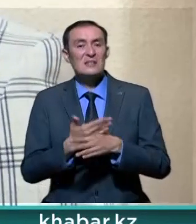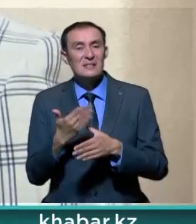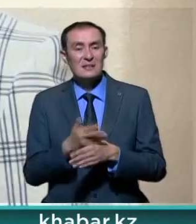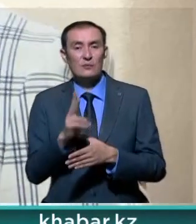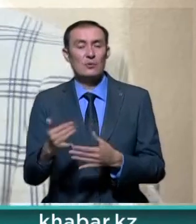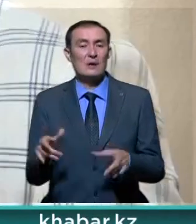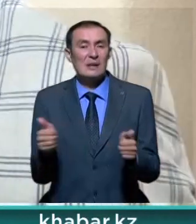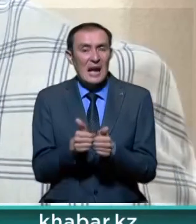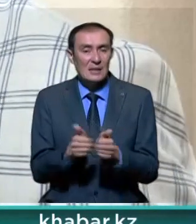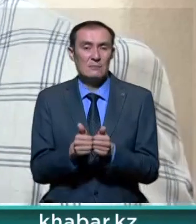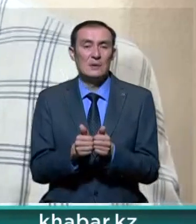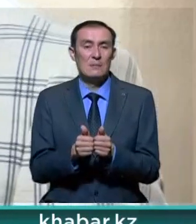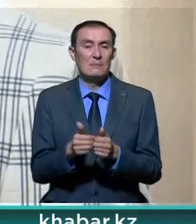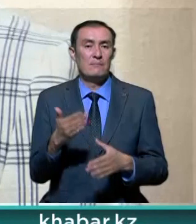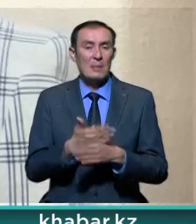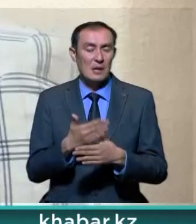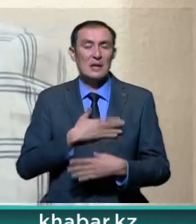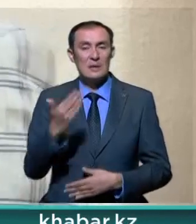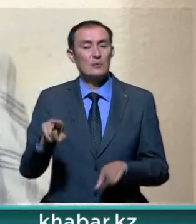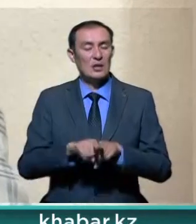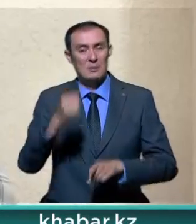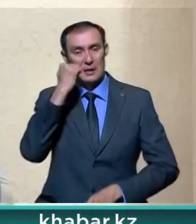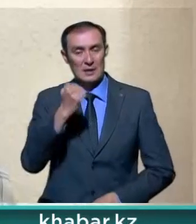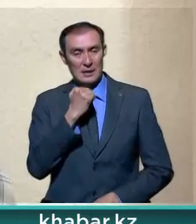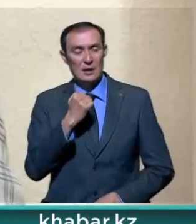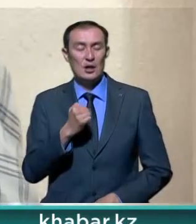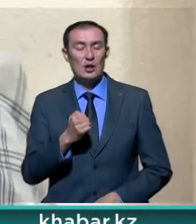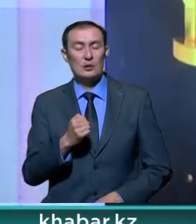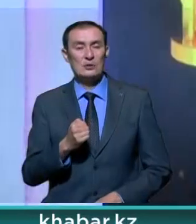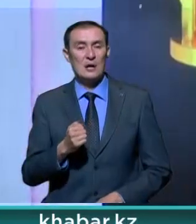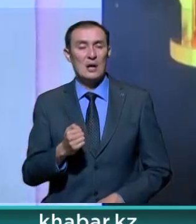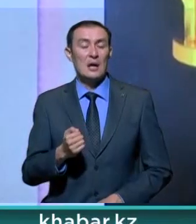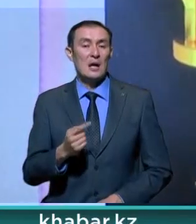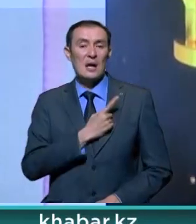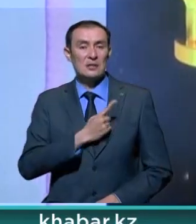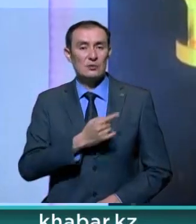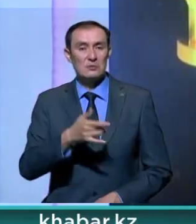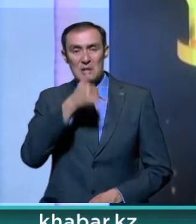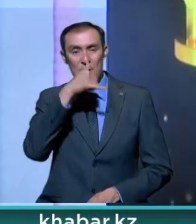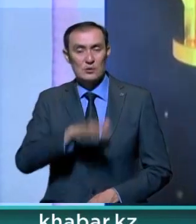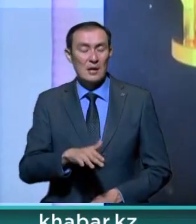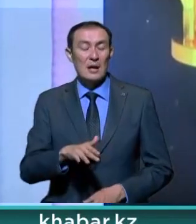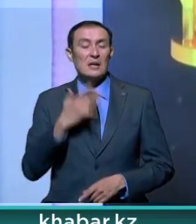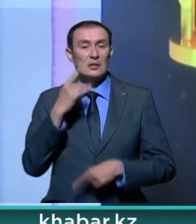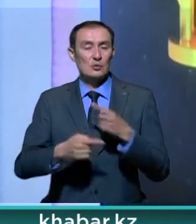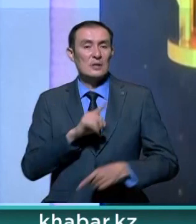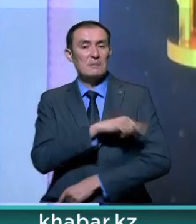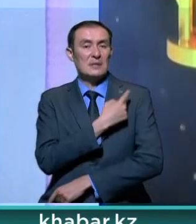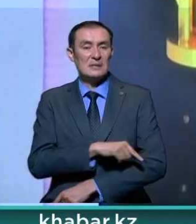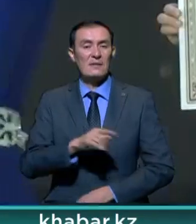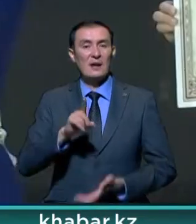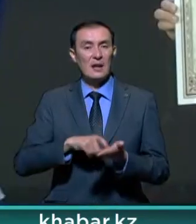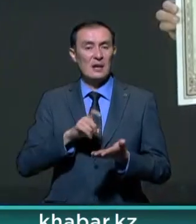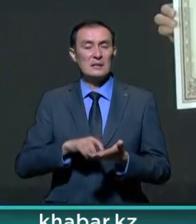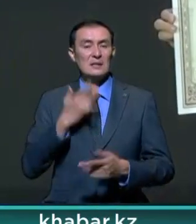мне помогали. Это совместный труд. Я им благодарен. Это не только моя заслуга. Медицина в Караганде традиционно одна из лучших в стране.